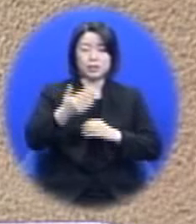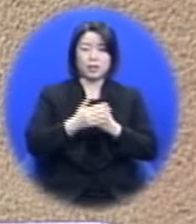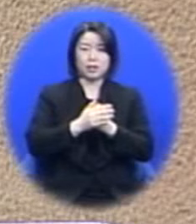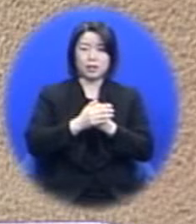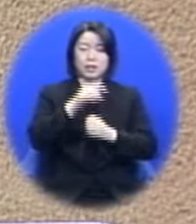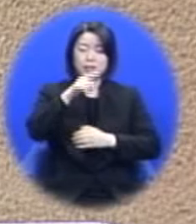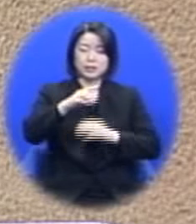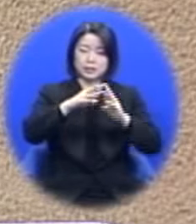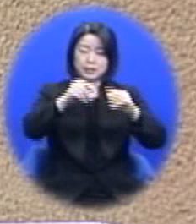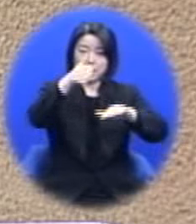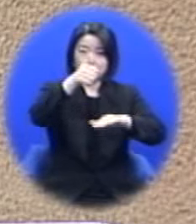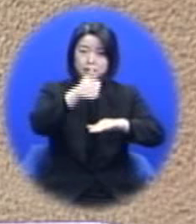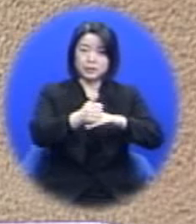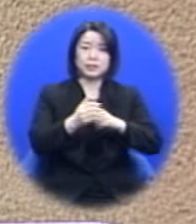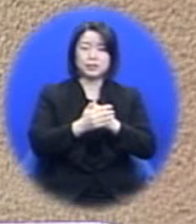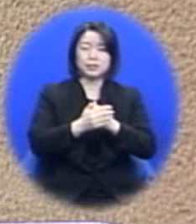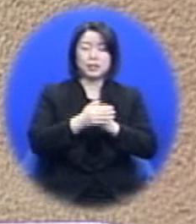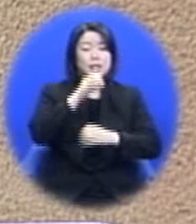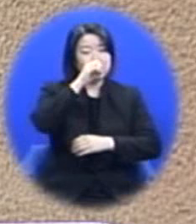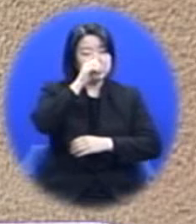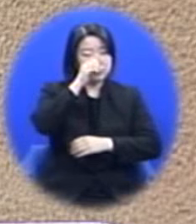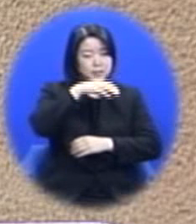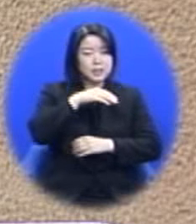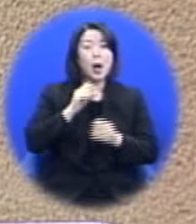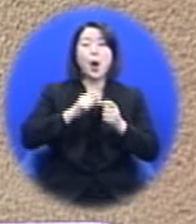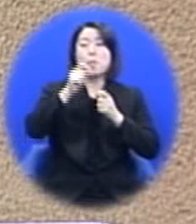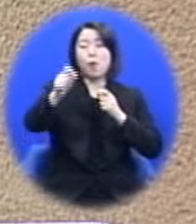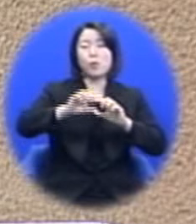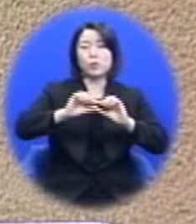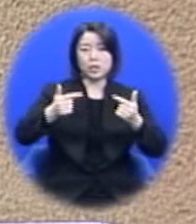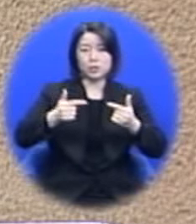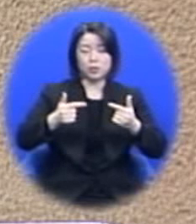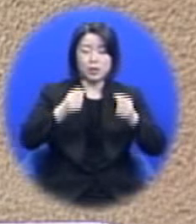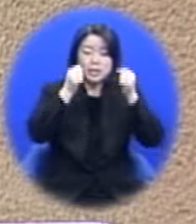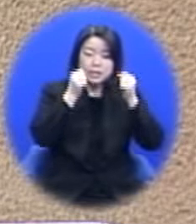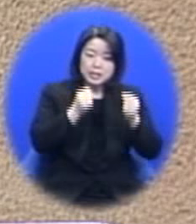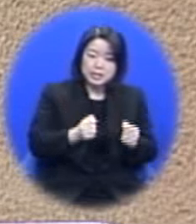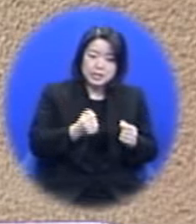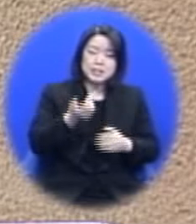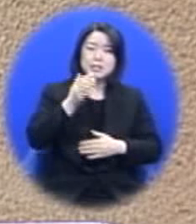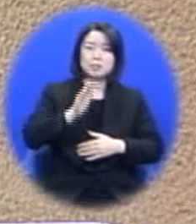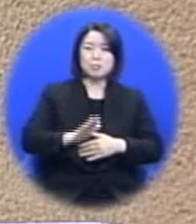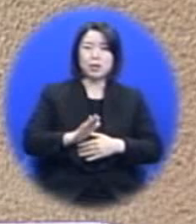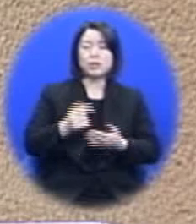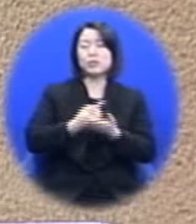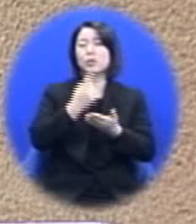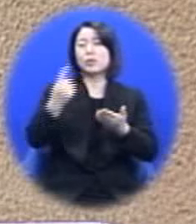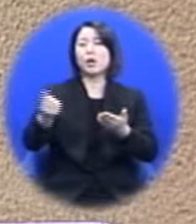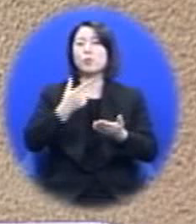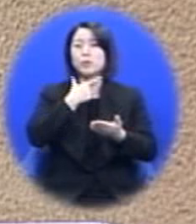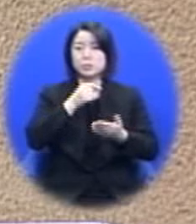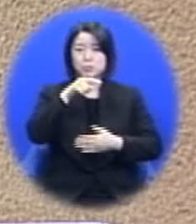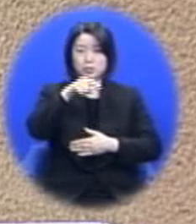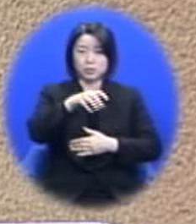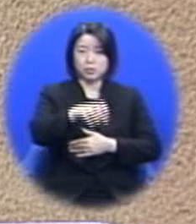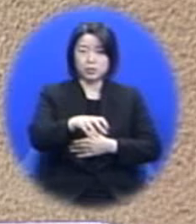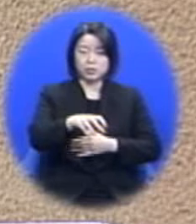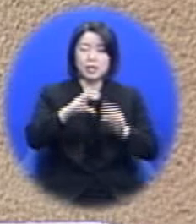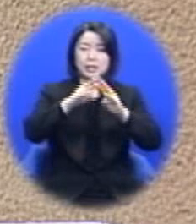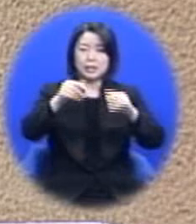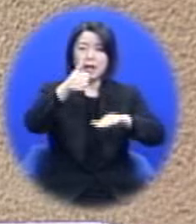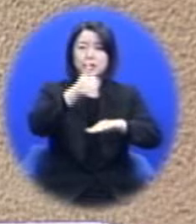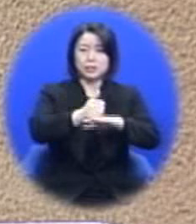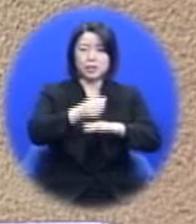땅끝은 단순히 먼 데가 아니라 있으면서도 떠나고 싶은 곳이 땅끝임을 깨달았습니다.